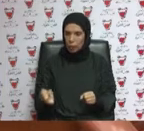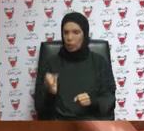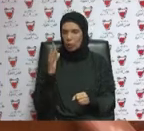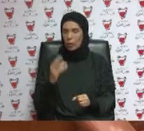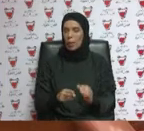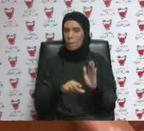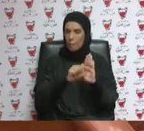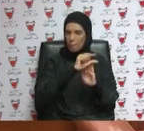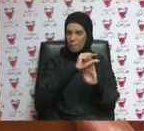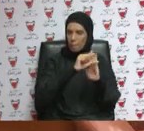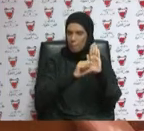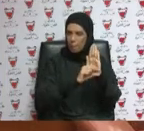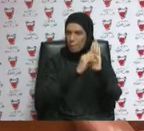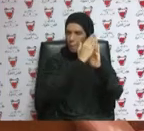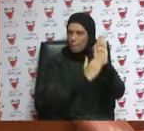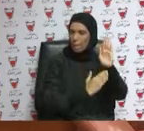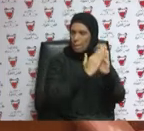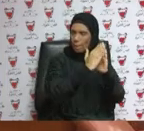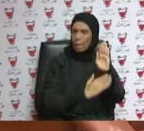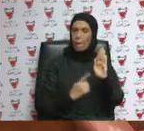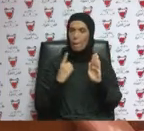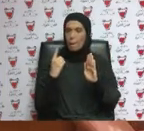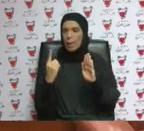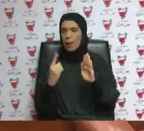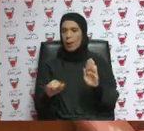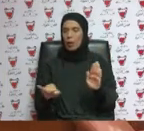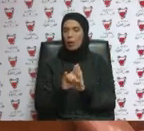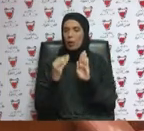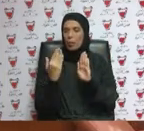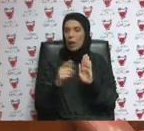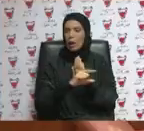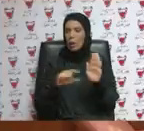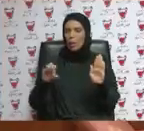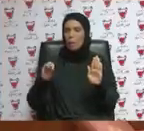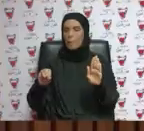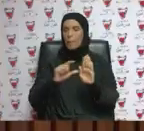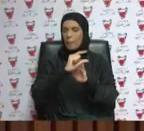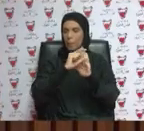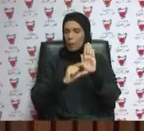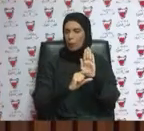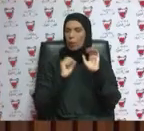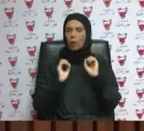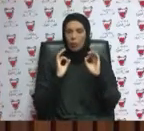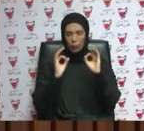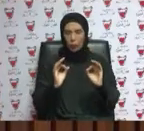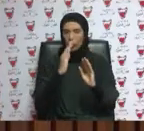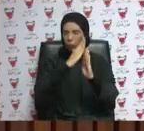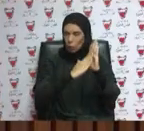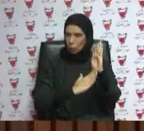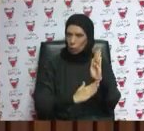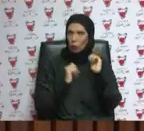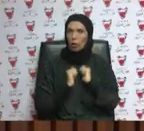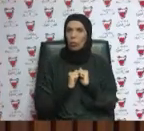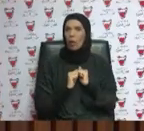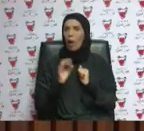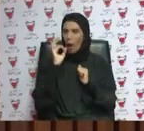النصوص الدستورية الآتية: 1. المادة الخامسة الفقرة ج من الدستور، والتي تنص على أن